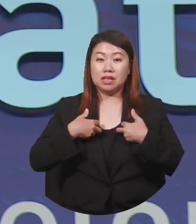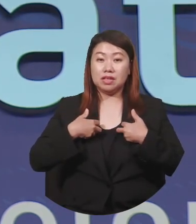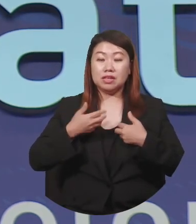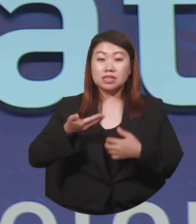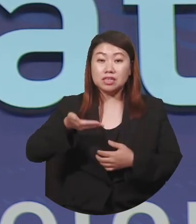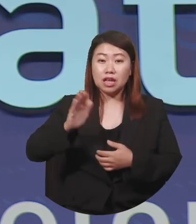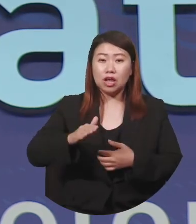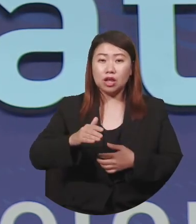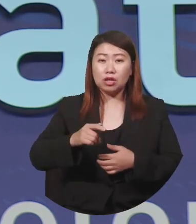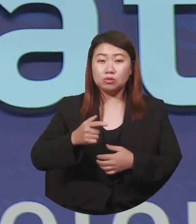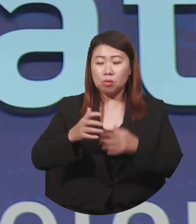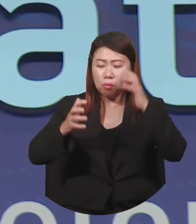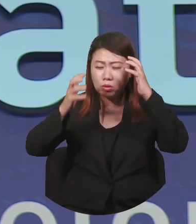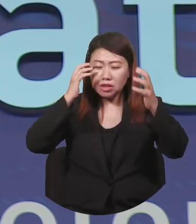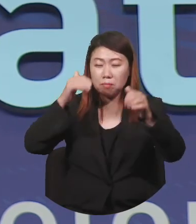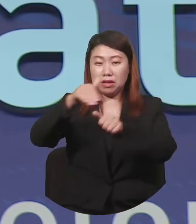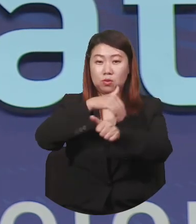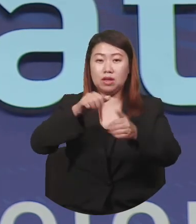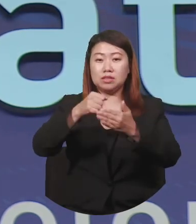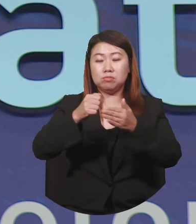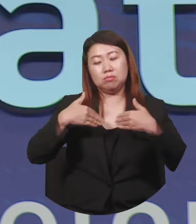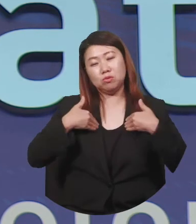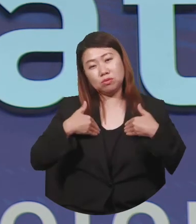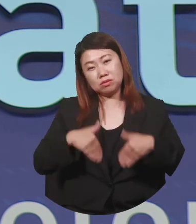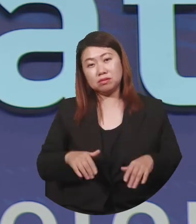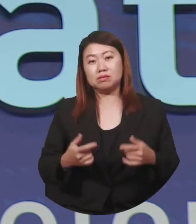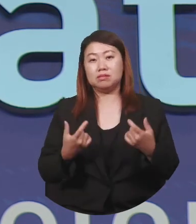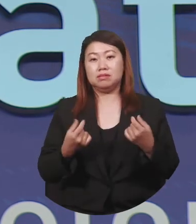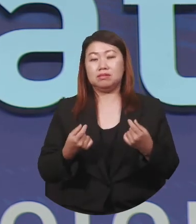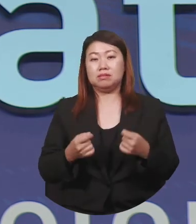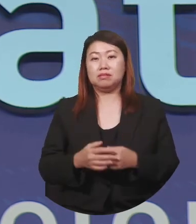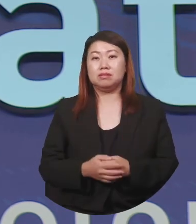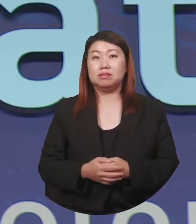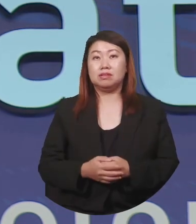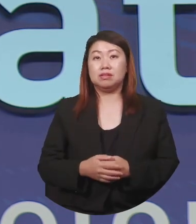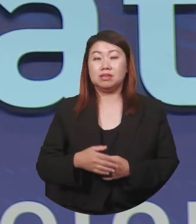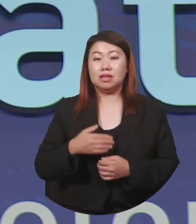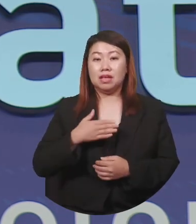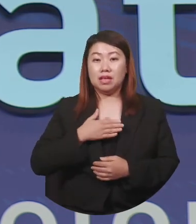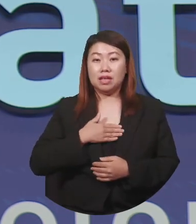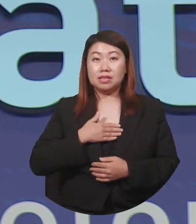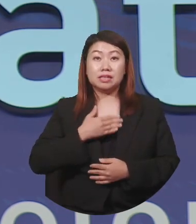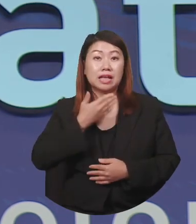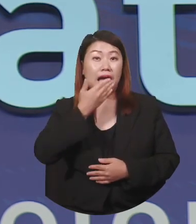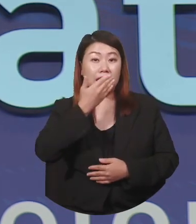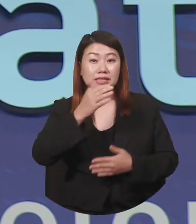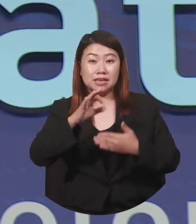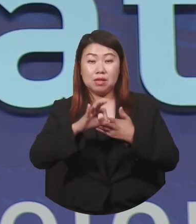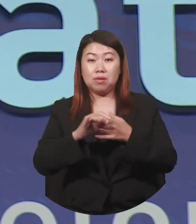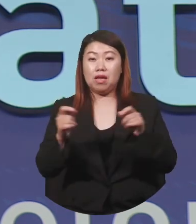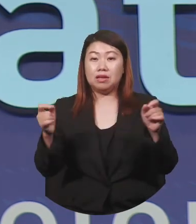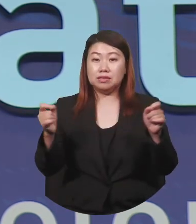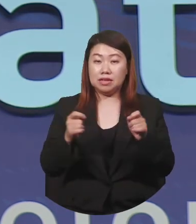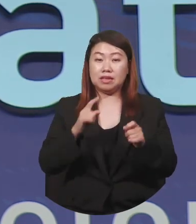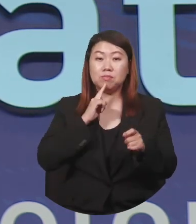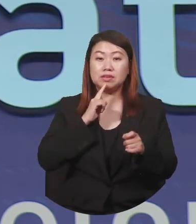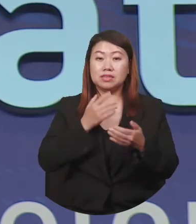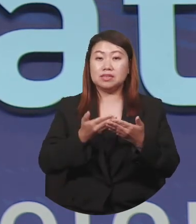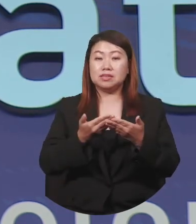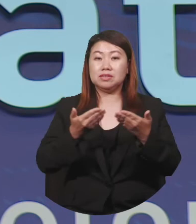deliver my closing remarks as brief as possible. 여러분 안녕하십니까? 오늘